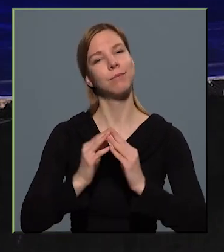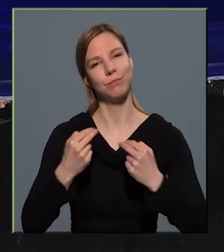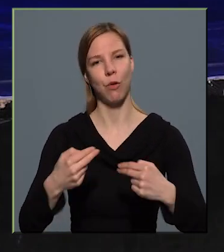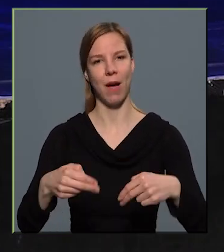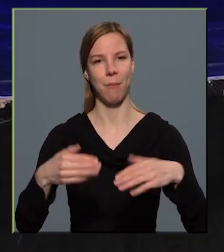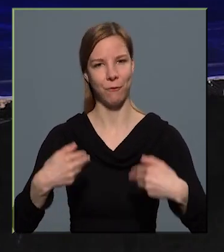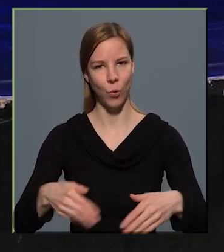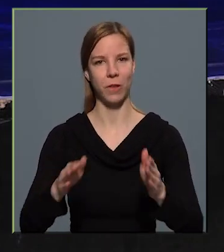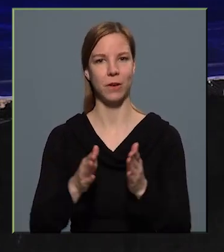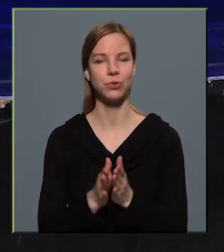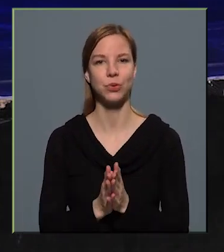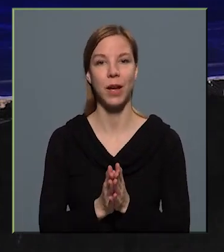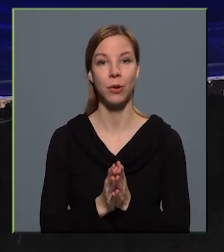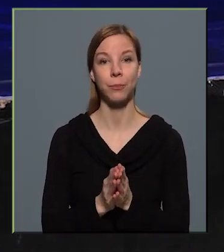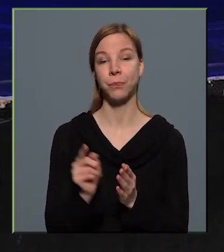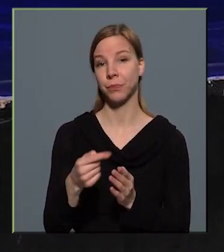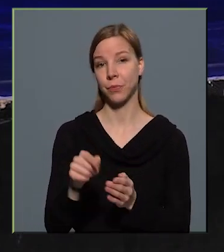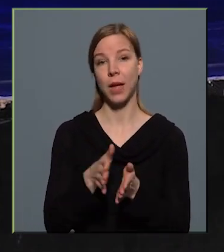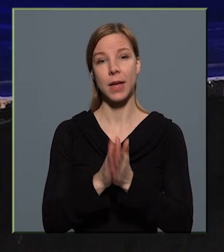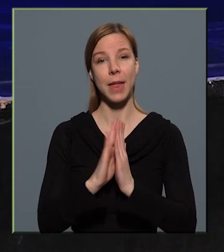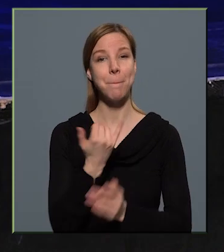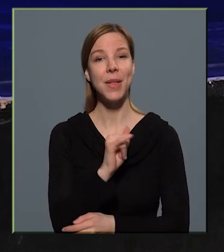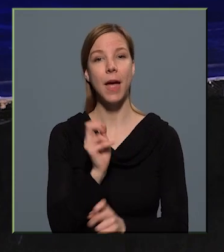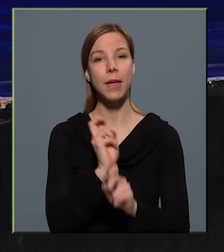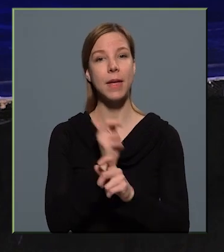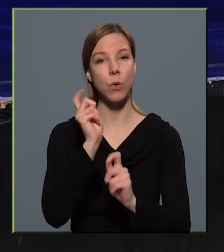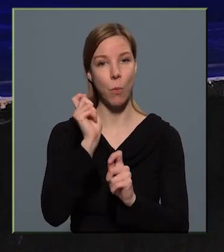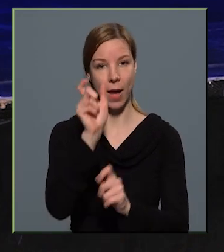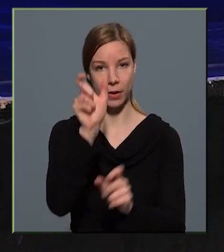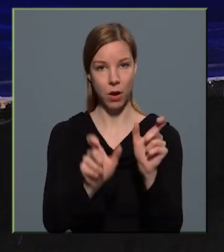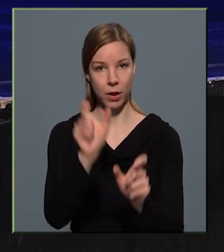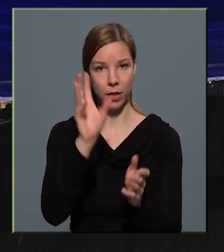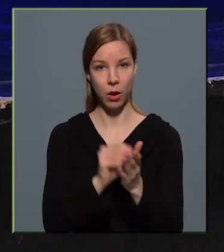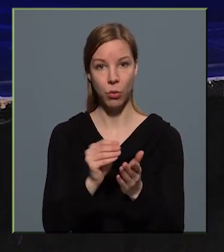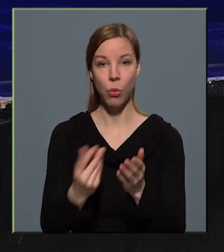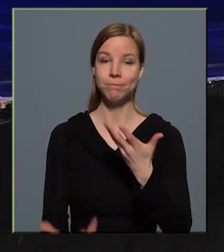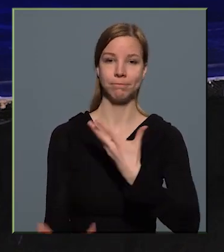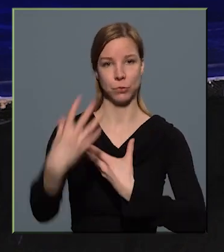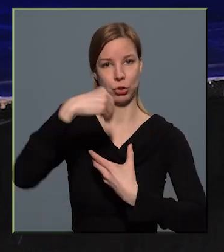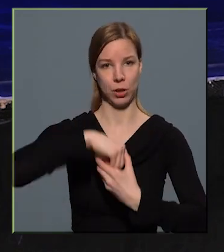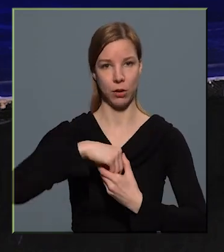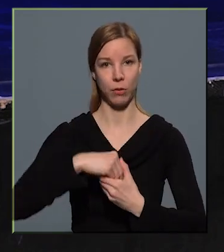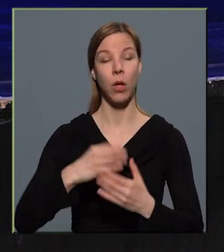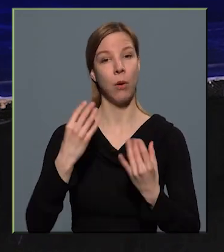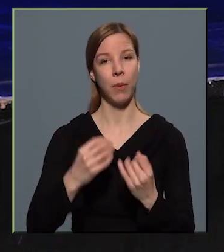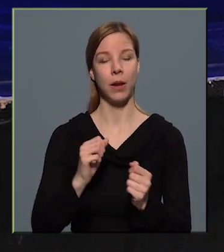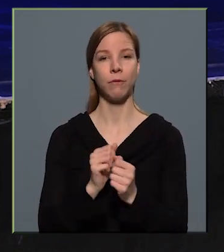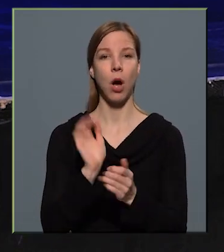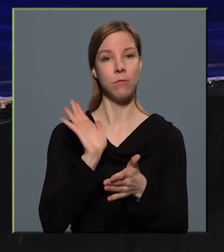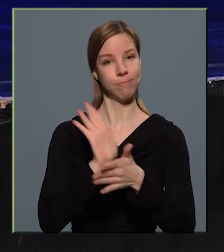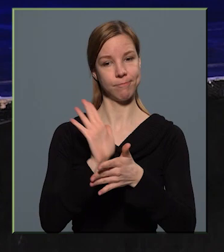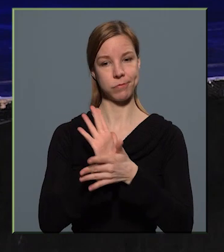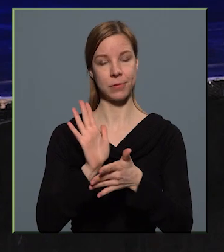folytassátok. És arra kérek minden kőbányait, hogy csatlakozzon, hiszen ma már igazolt, hogy akár heti